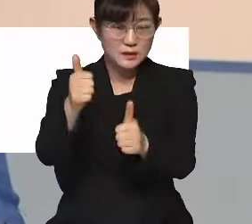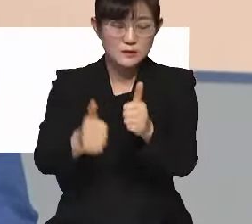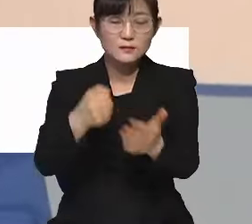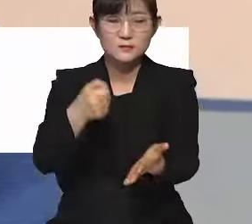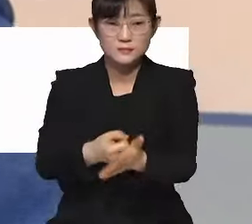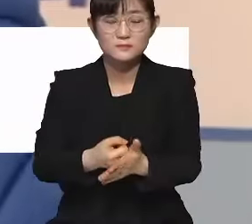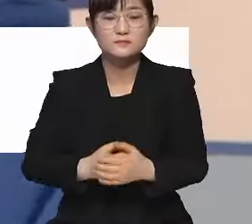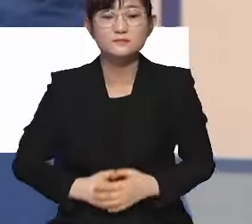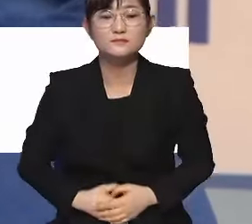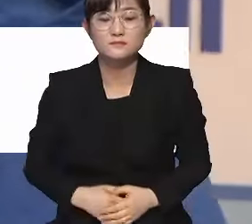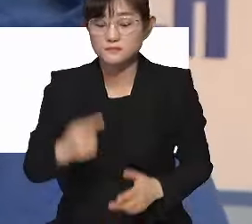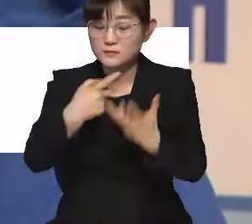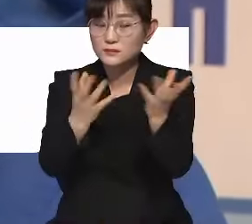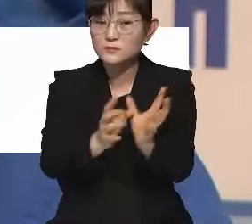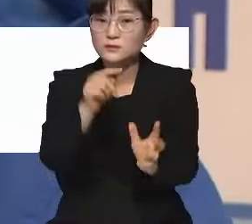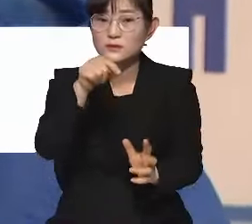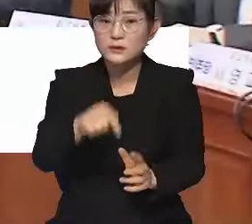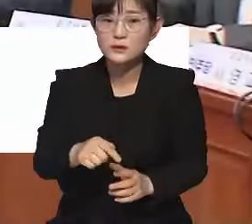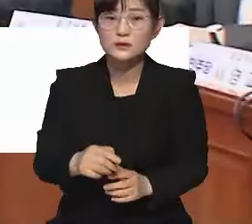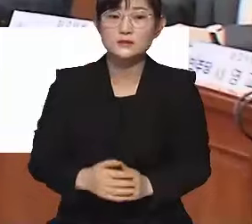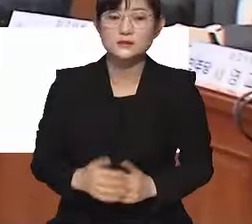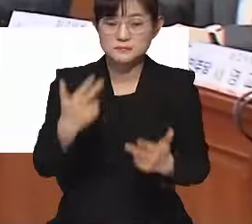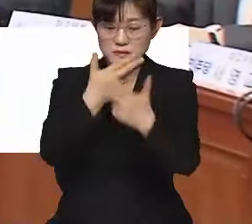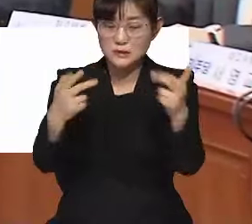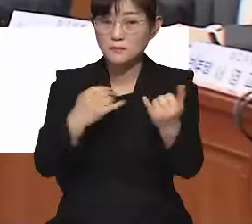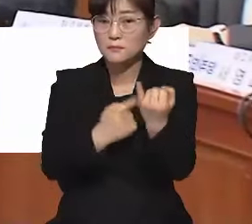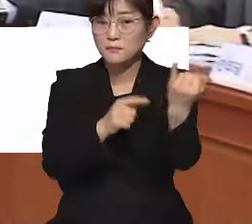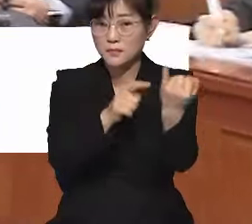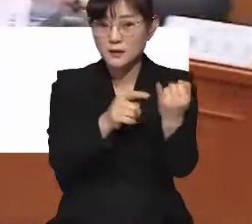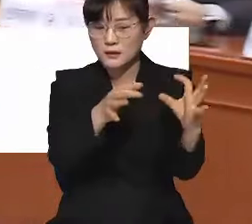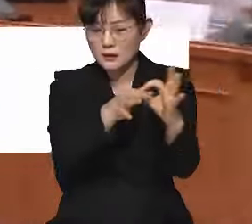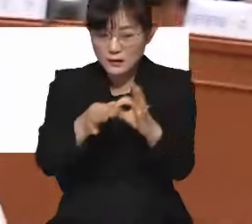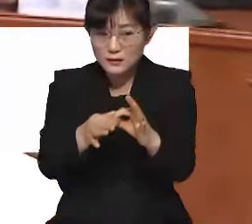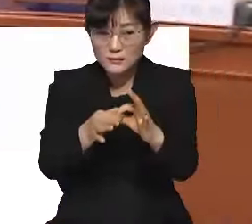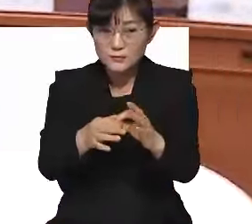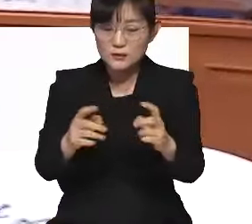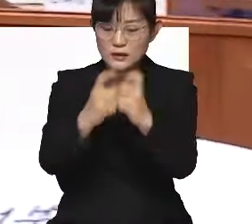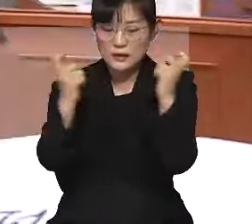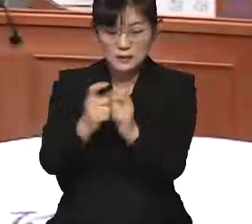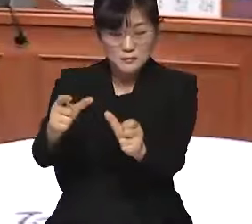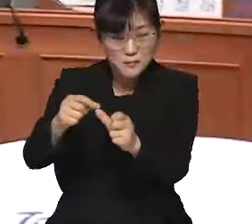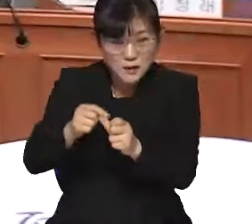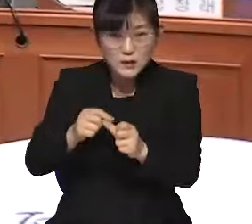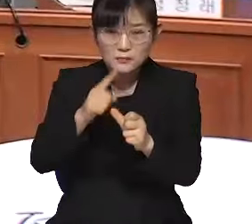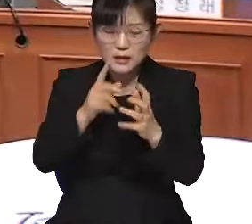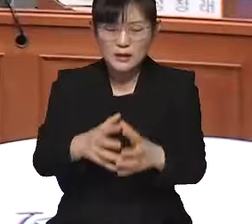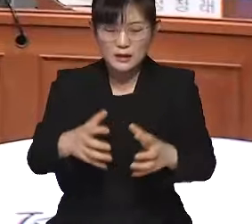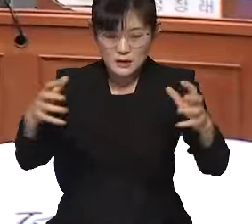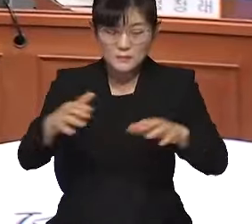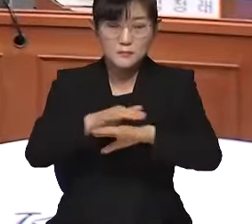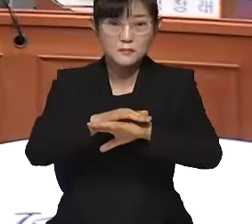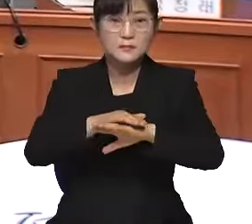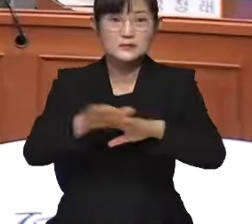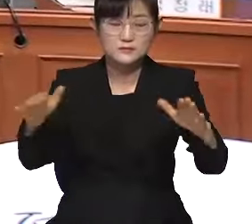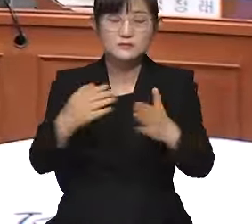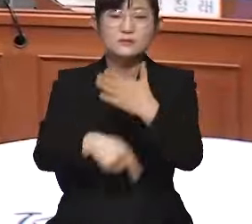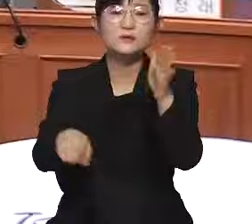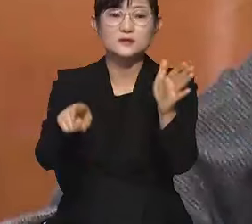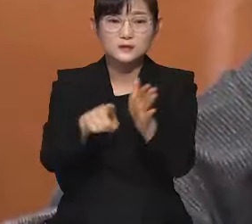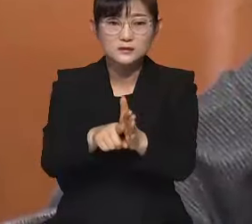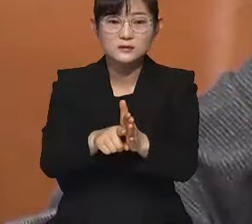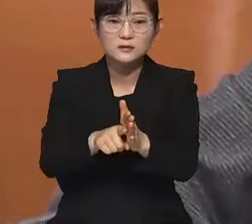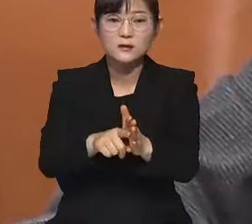했습니다. 민주당은 김혜경 여사와 관련된 사천 논란으로 비화되는 걸 막기 위해 당초 결정을 번복한 것으로